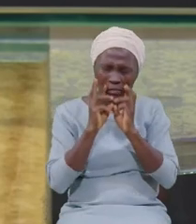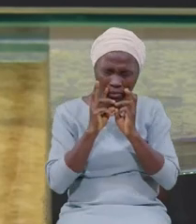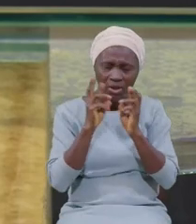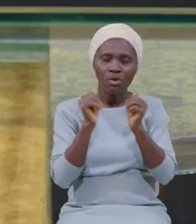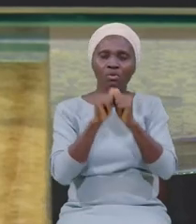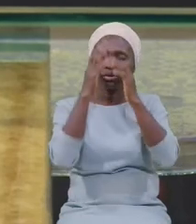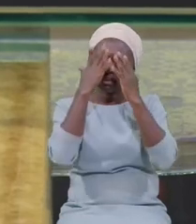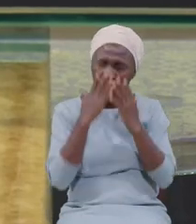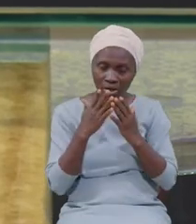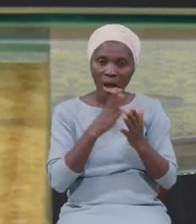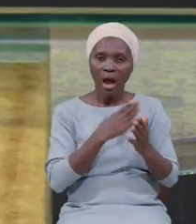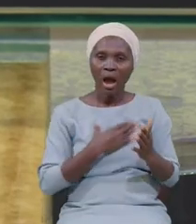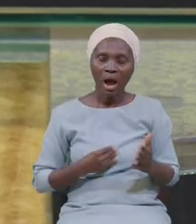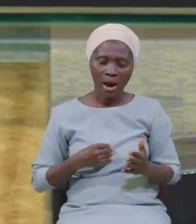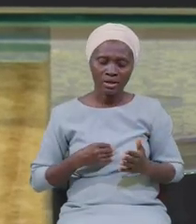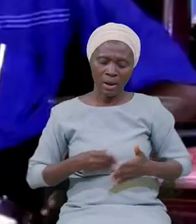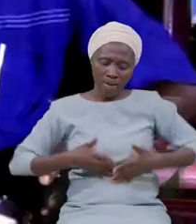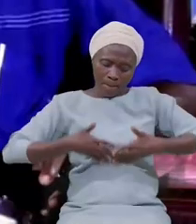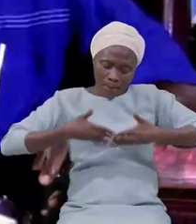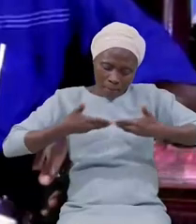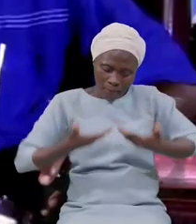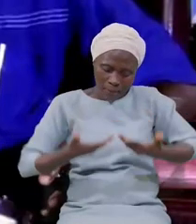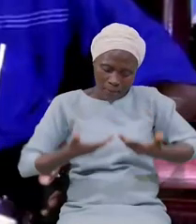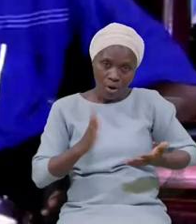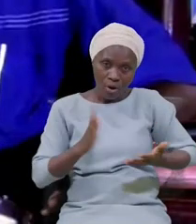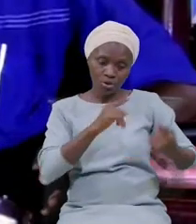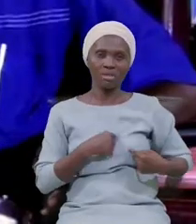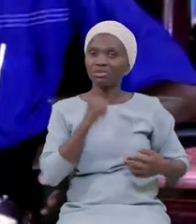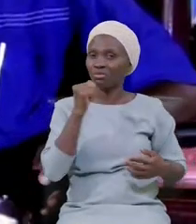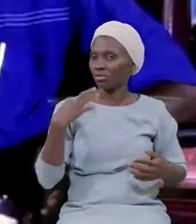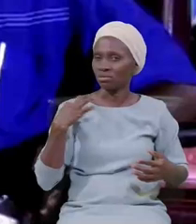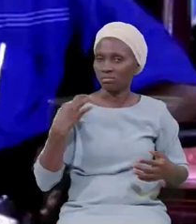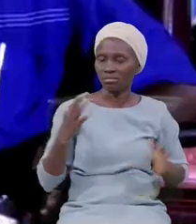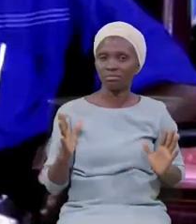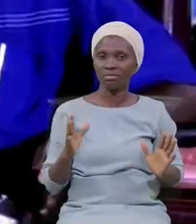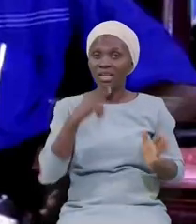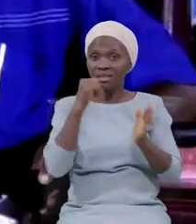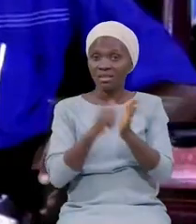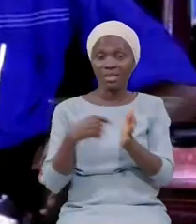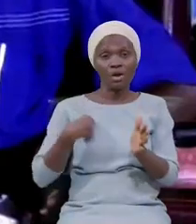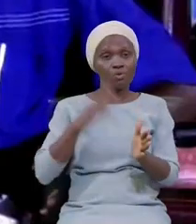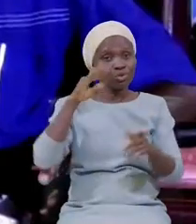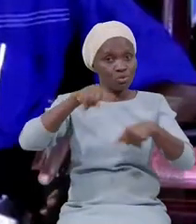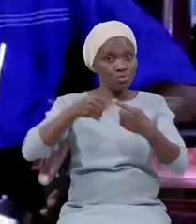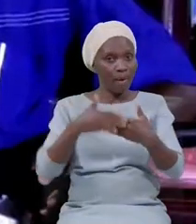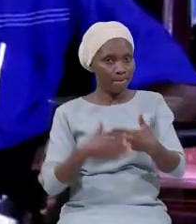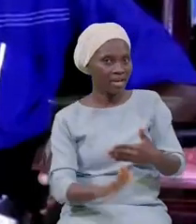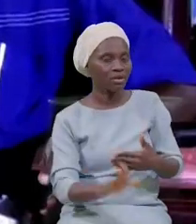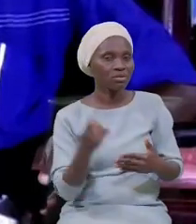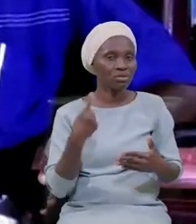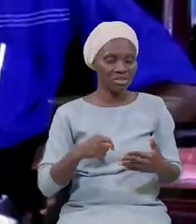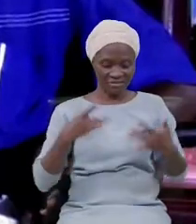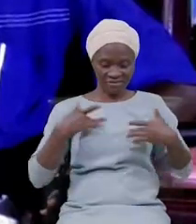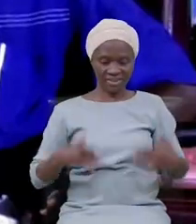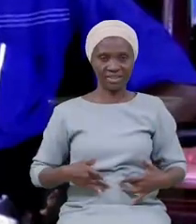lamentations. Déchirez vos cœurs et non vos vêtements. » Il dit que nous devons aller au-delà de l'extérieur,